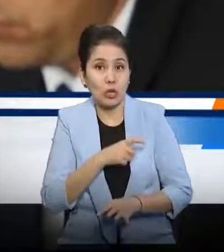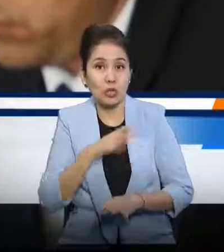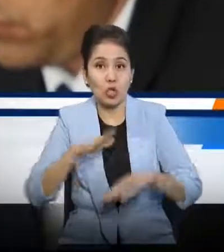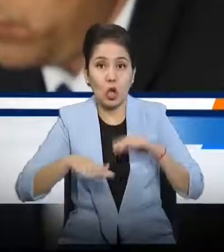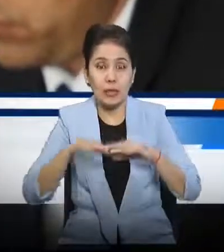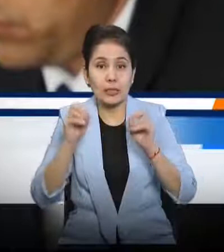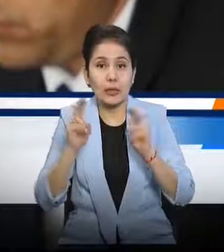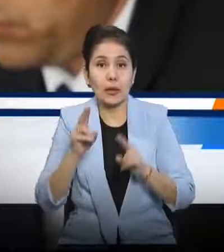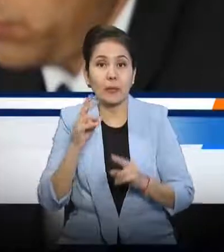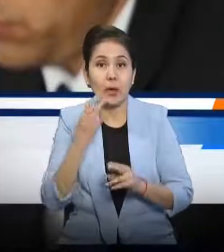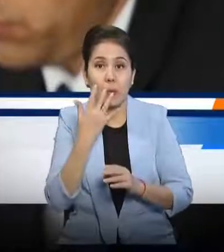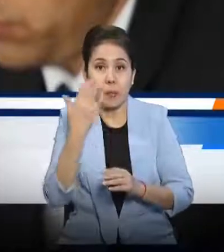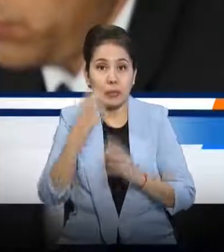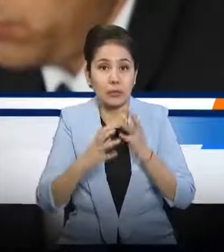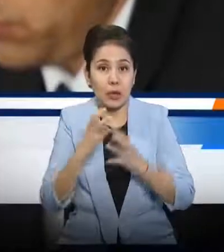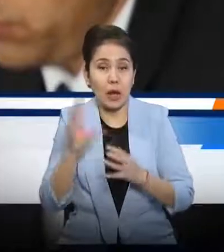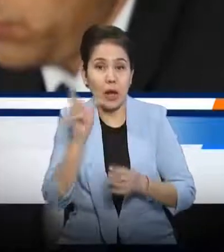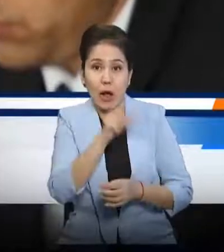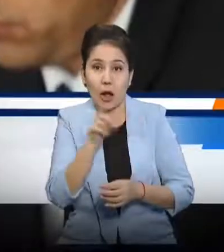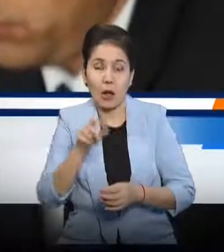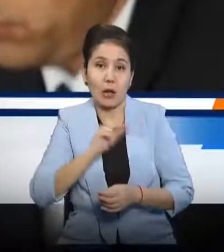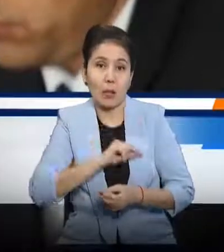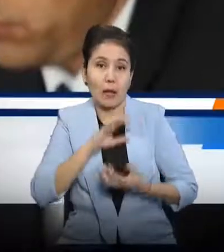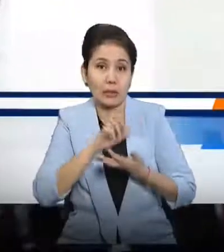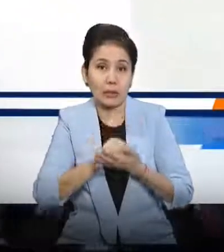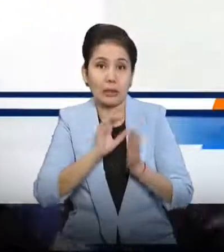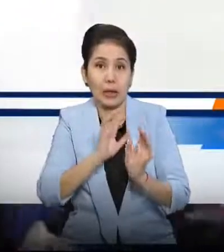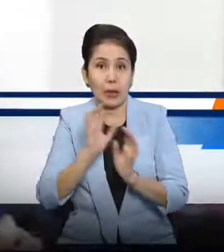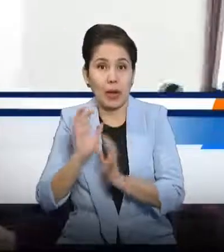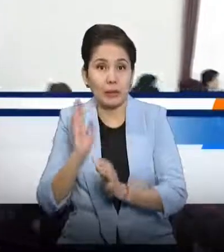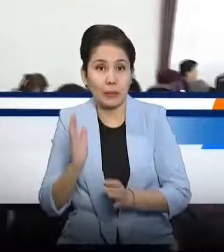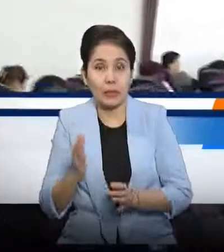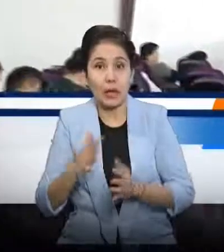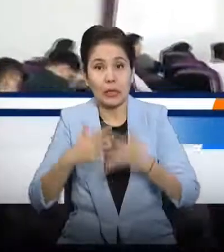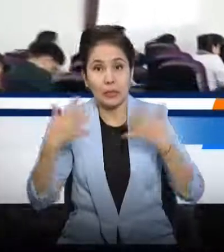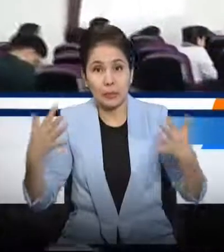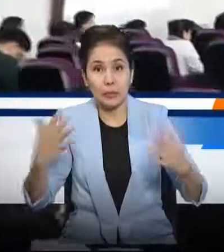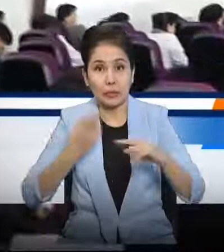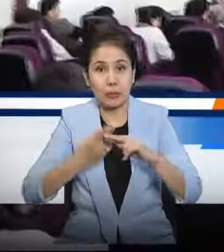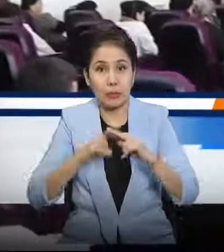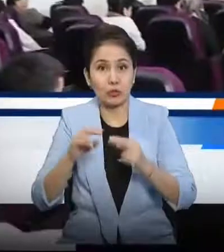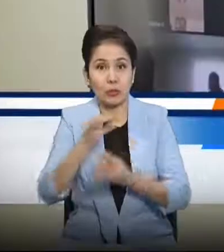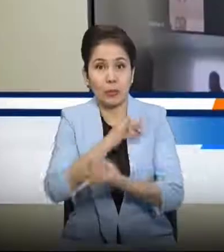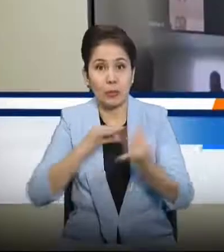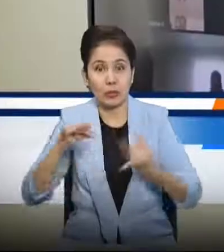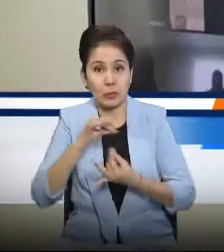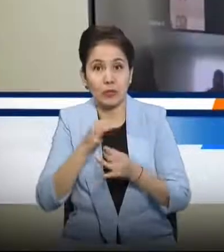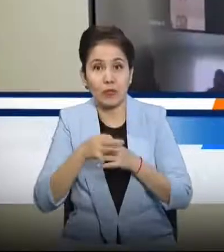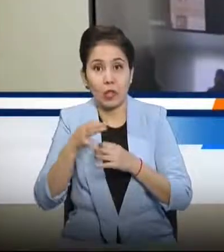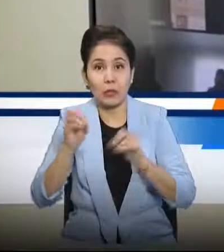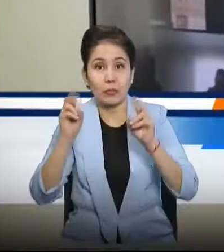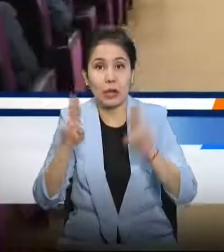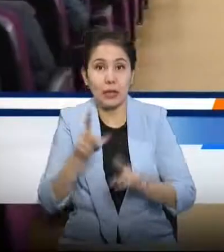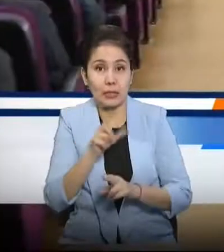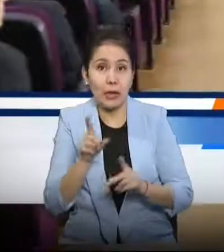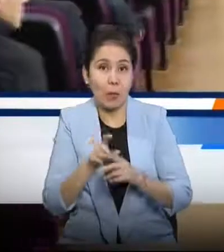mamlakatlarning milliy daromad manbai bo'lib, aholi bandligini ham ta'minlaydi. Gibrid formatdagi ilmiy tadqiqot anjumanini viloyatdagi mutaxassislar